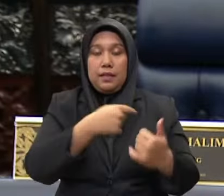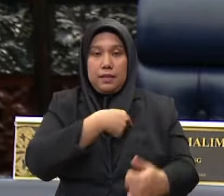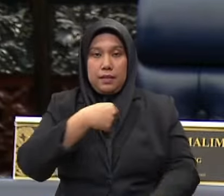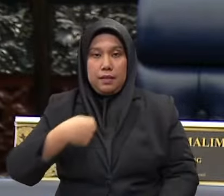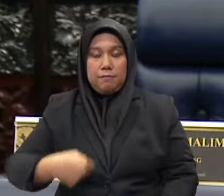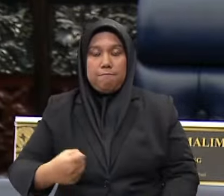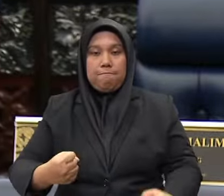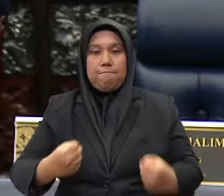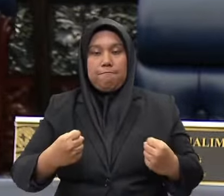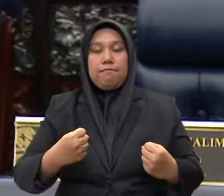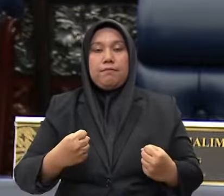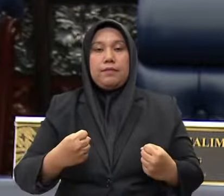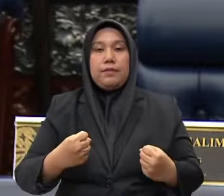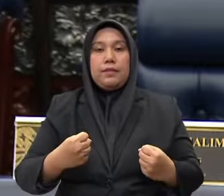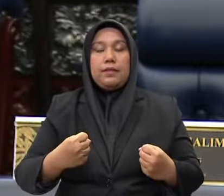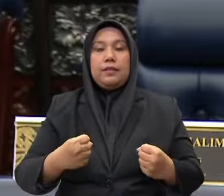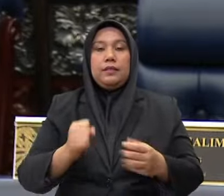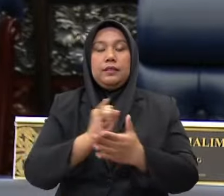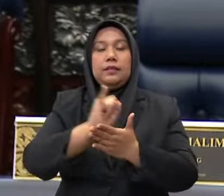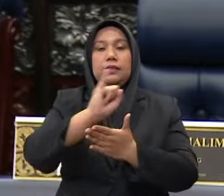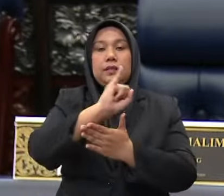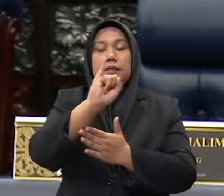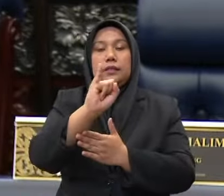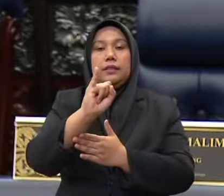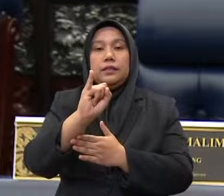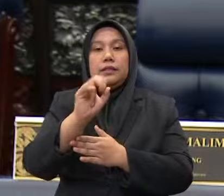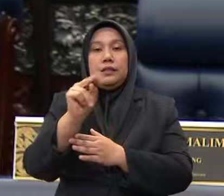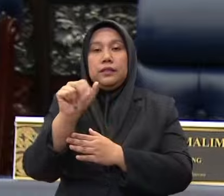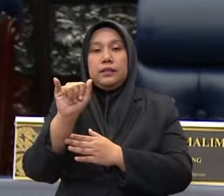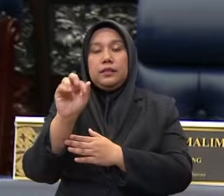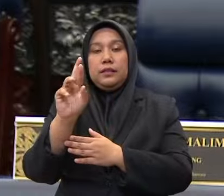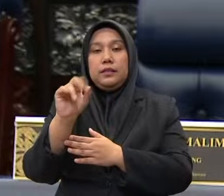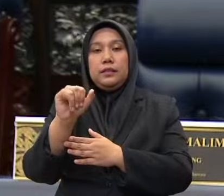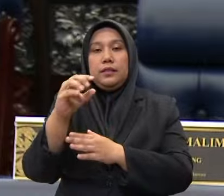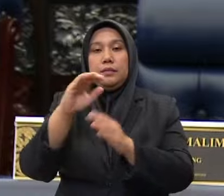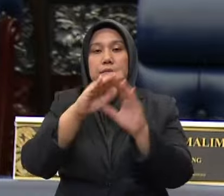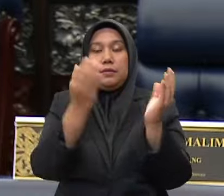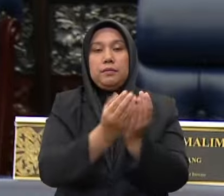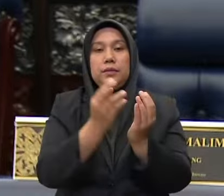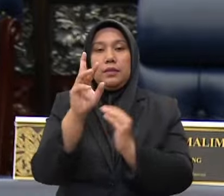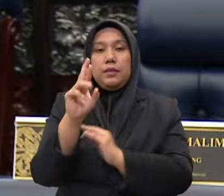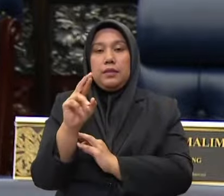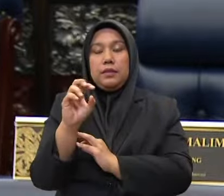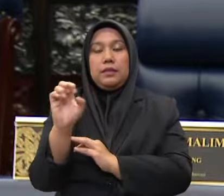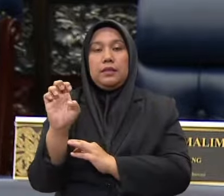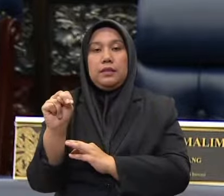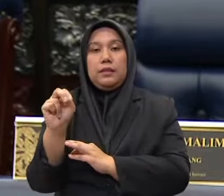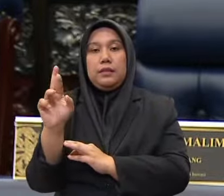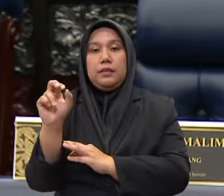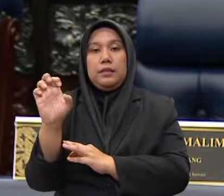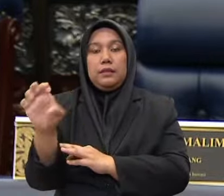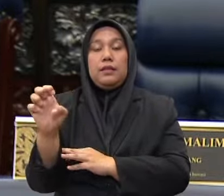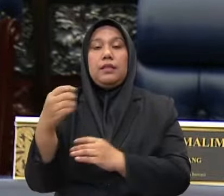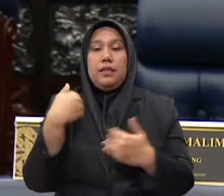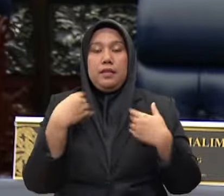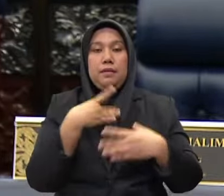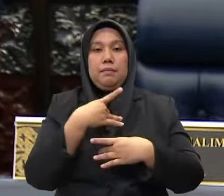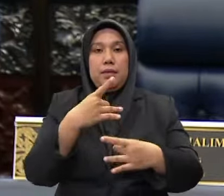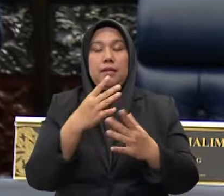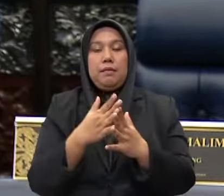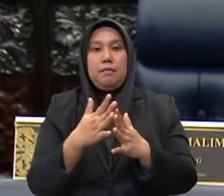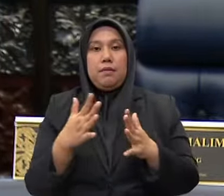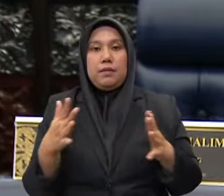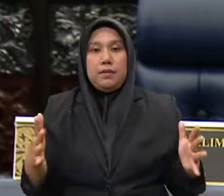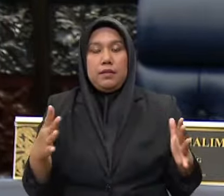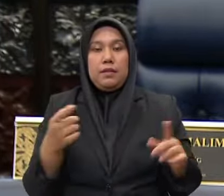industri Nadir bumi ataupun ree tetapi ada minat yang besar di kalangan negara-negara lain misalnya